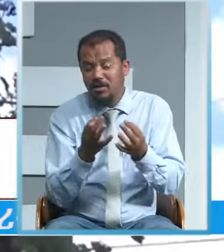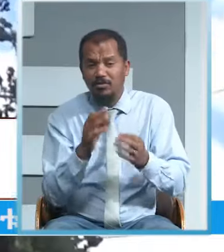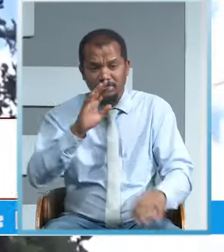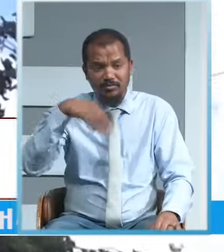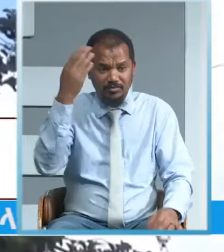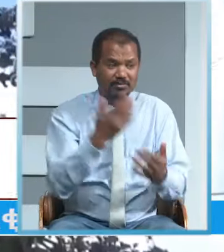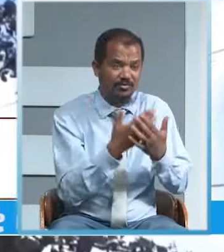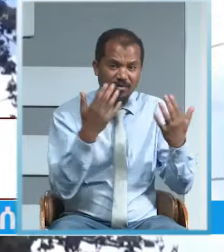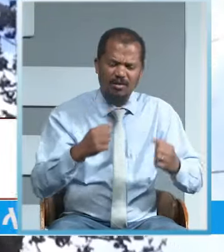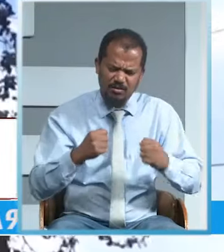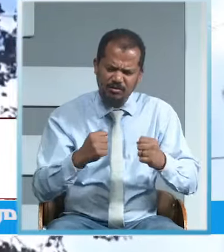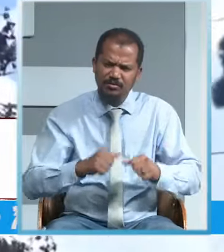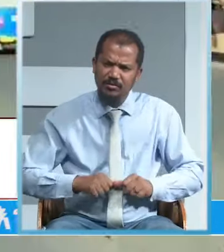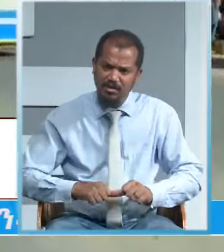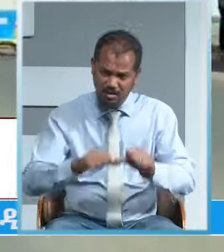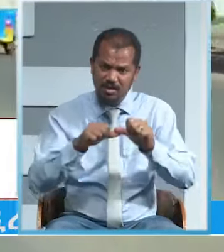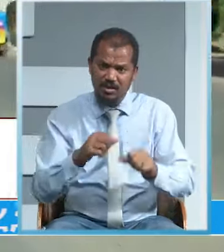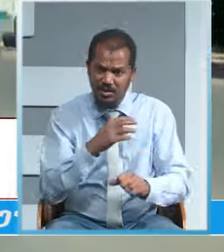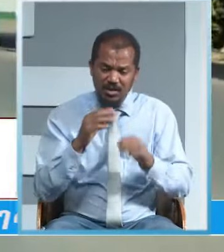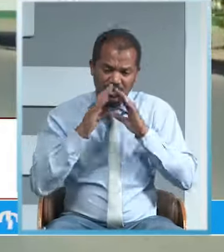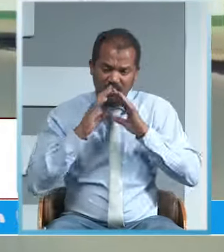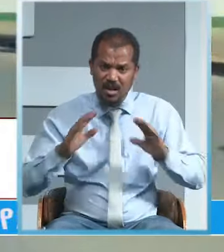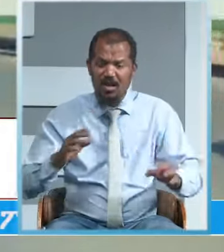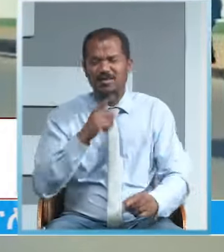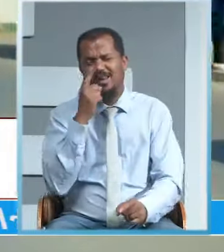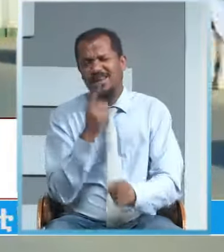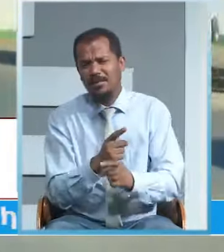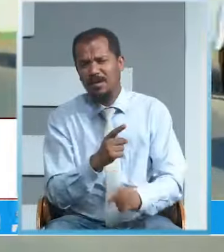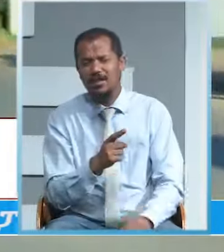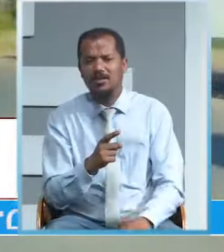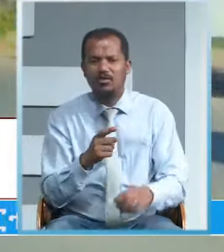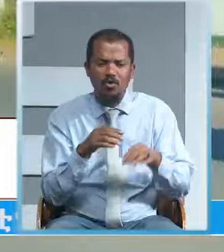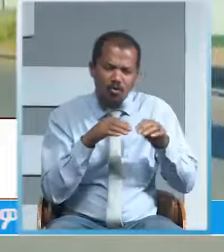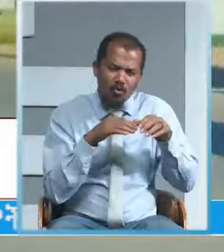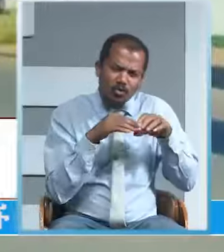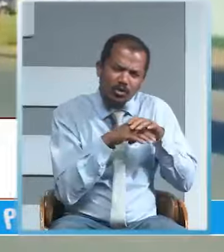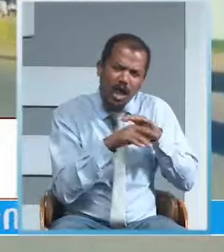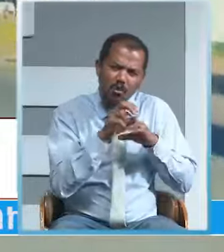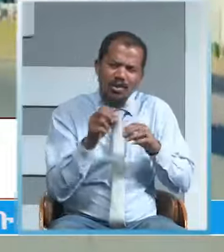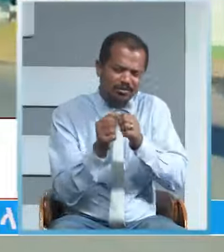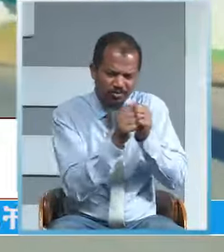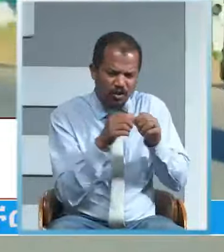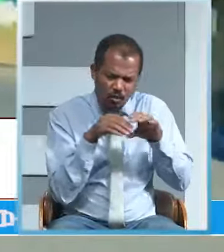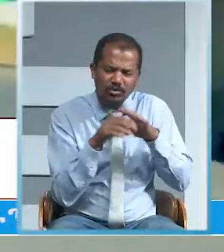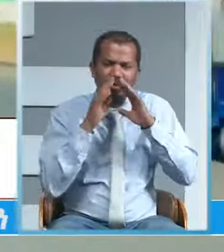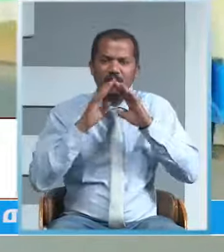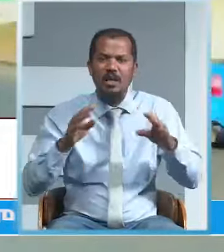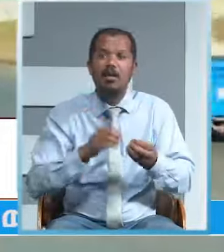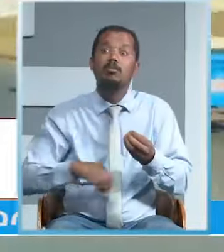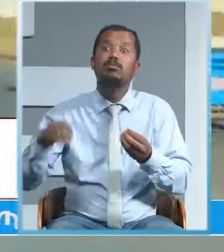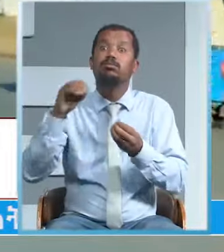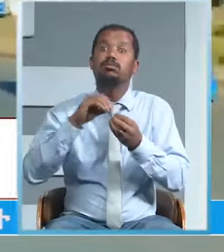በቀጣይ ልማቱን አጠናክሮ ለመቀጠልና ሰላምን ለማረጋገጥ ውስጣዊ አንድነትና የውስጥ ሰላምን የበለጠ